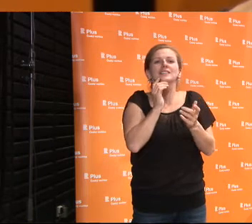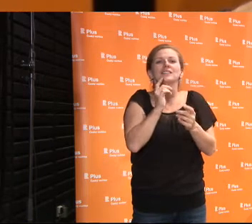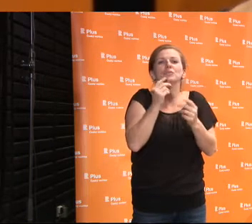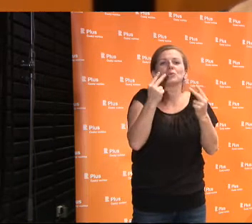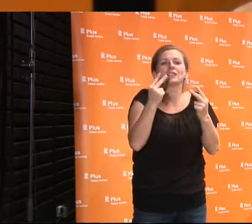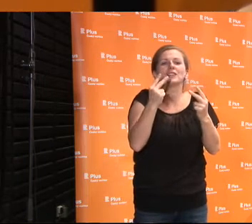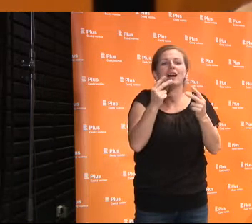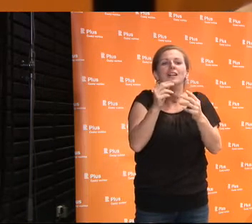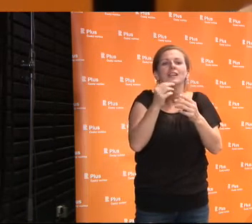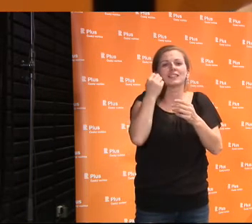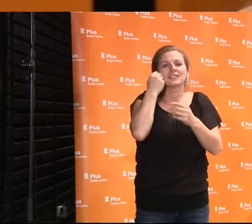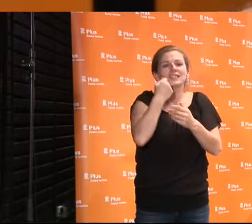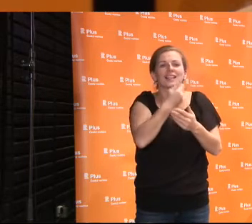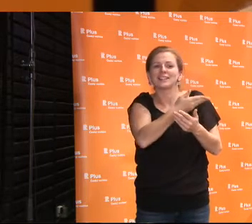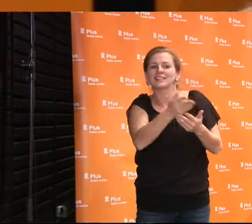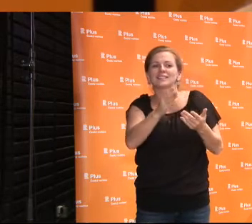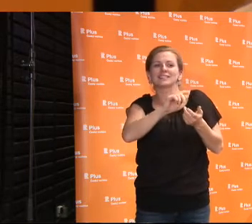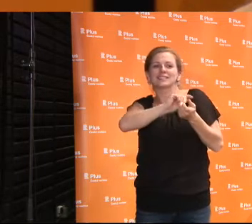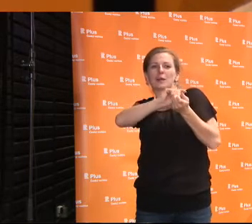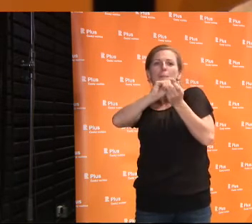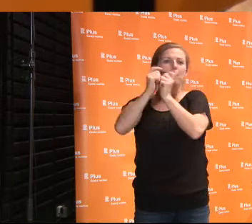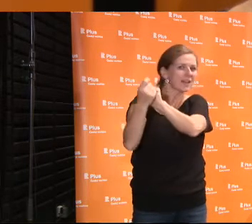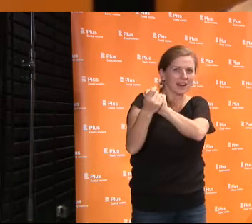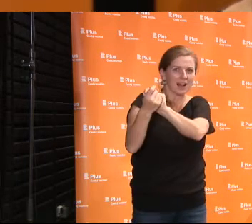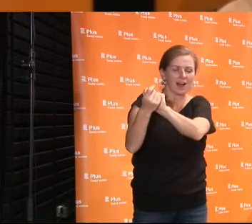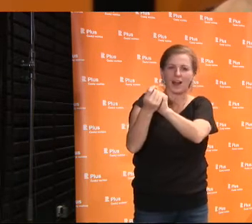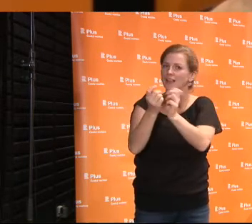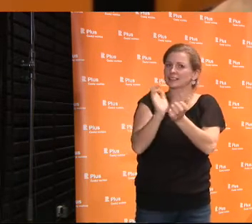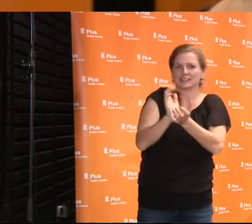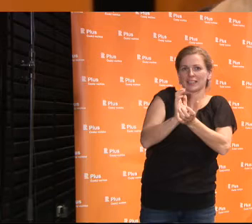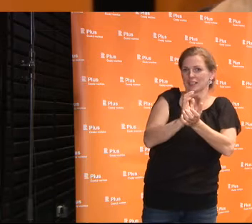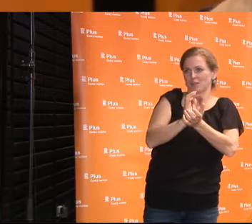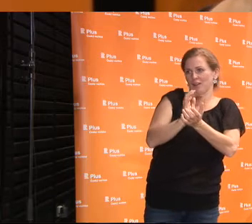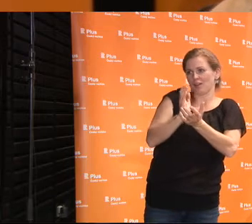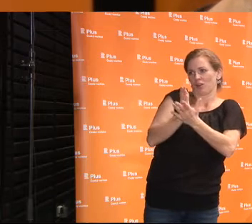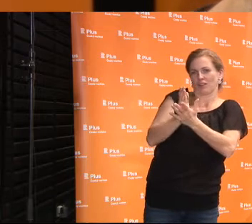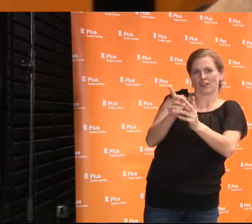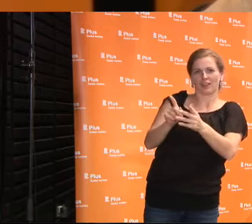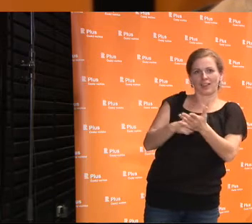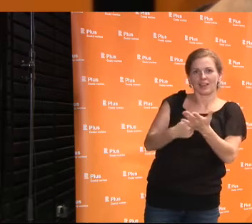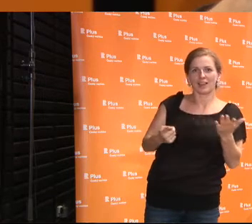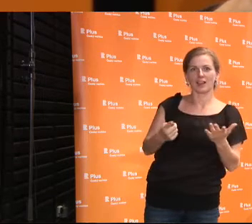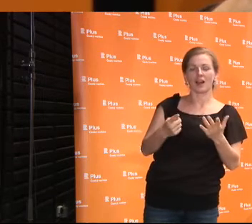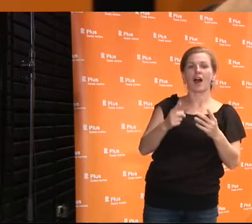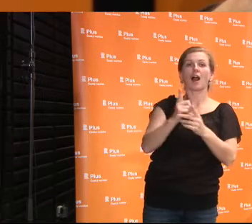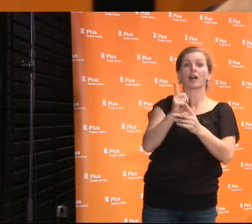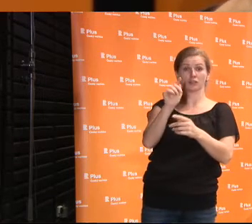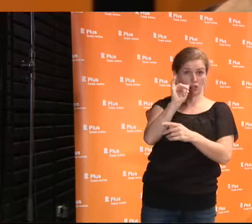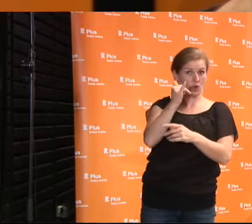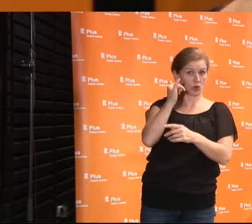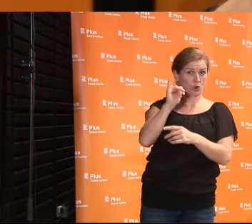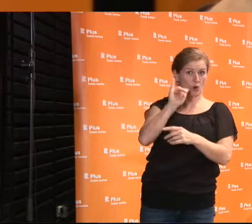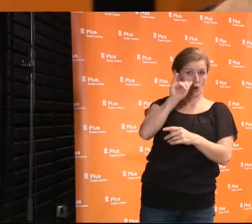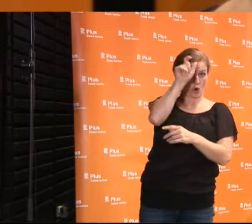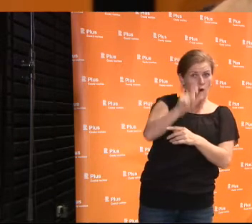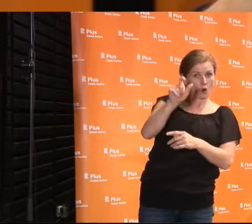a dostatečně rychle, takže na to připraveni nejsme, ale jsou na to připraveni někteří mezi námi,